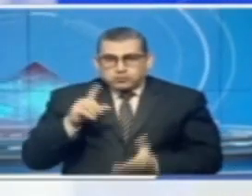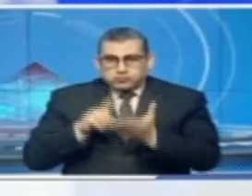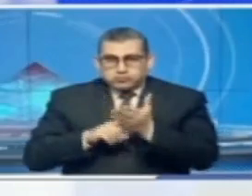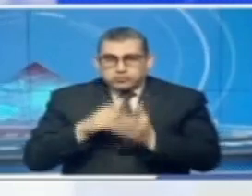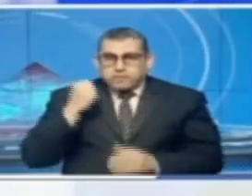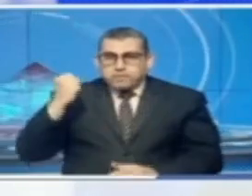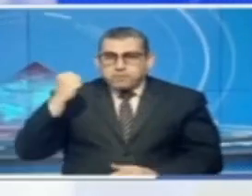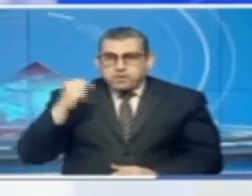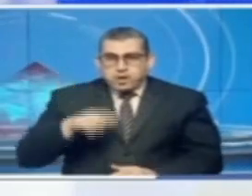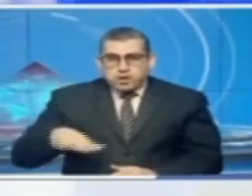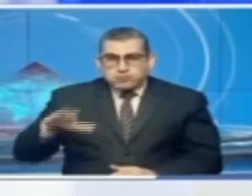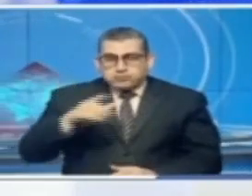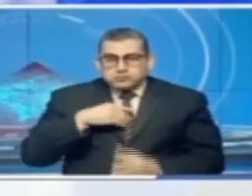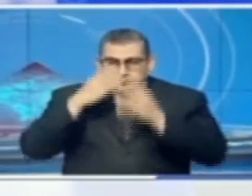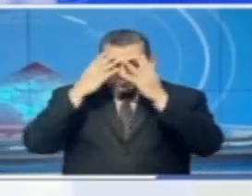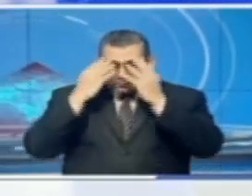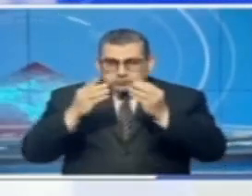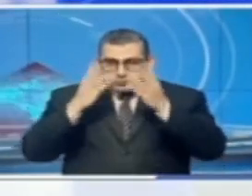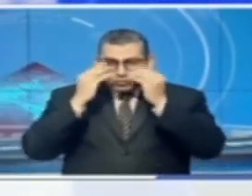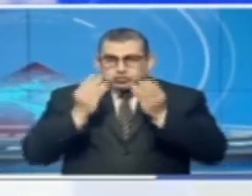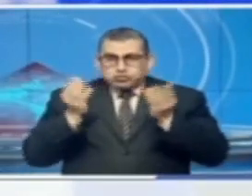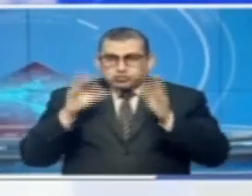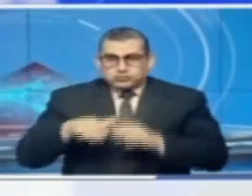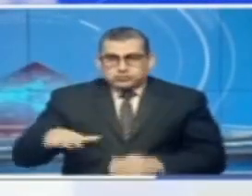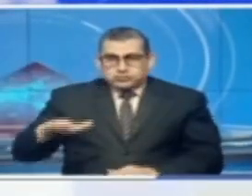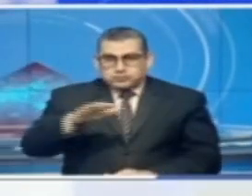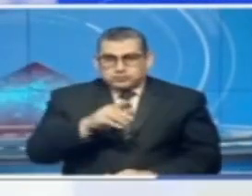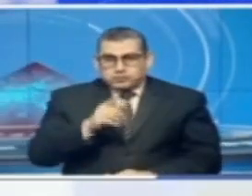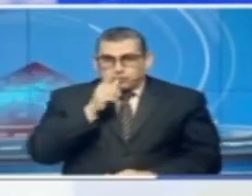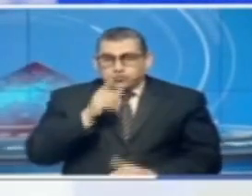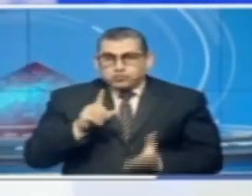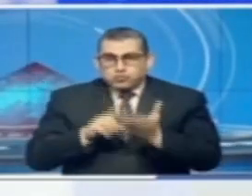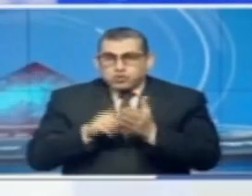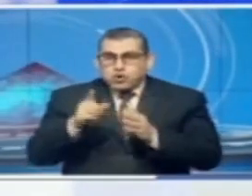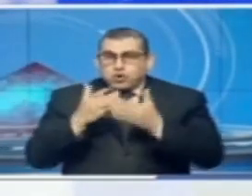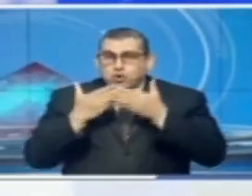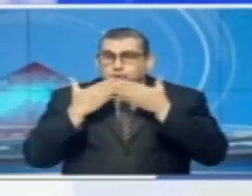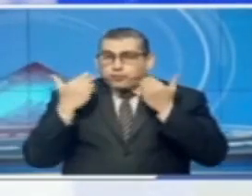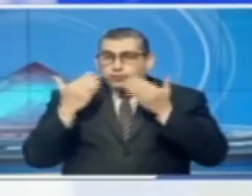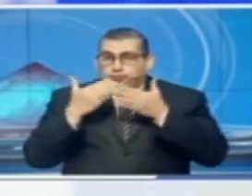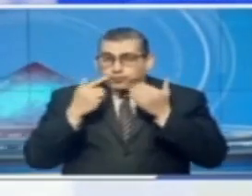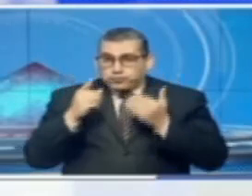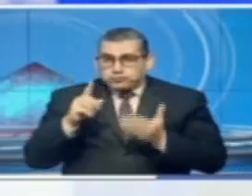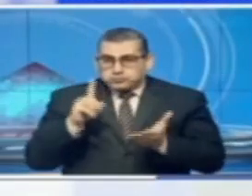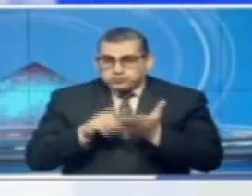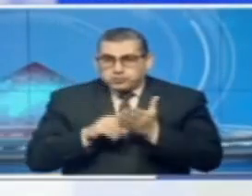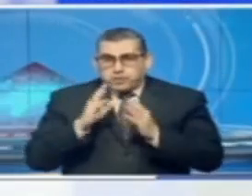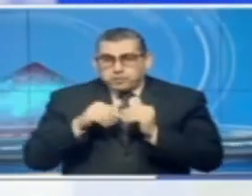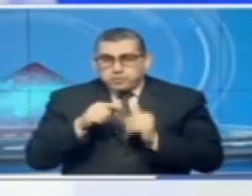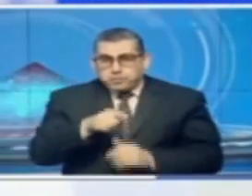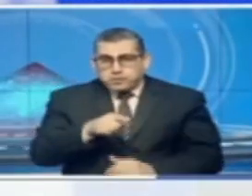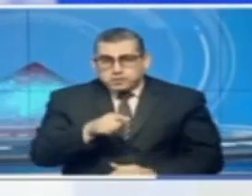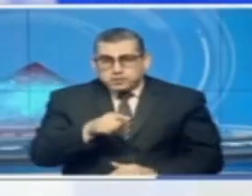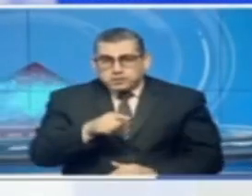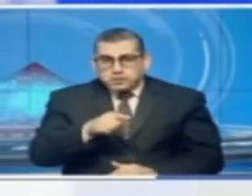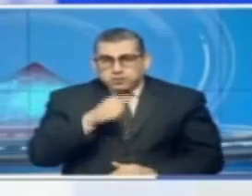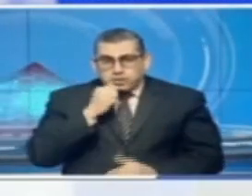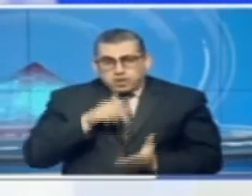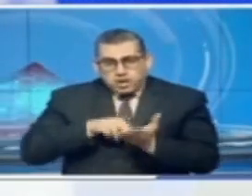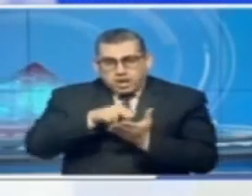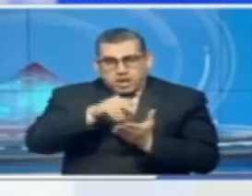بطولاتهم وتضحياتهم، والتي لولاها ما كان لمصر أن